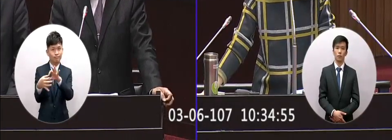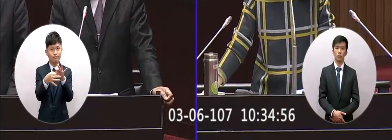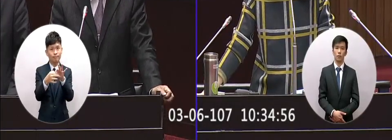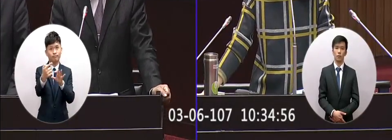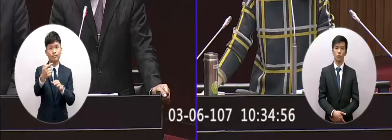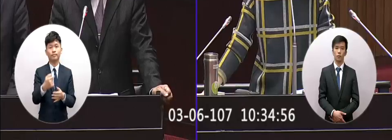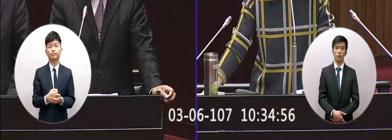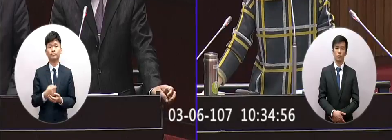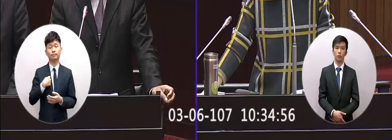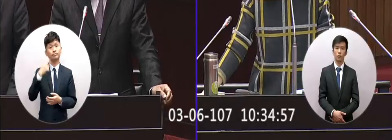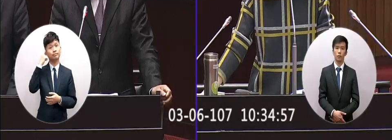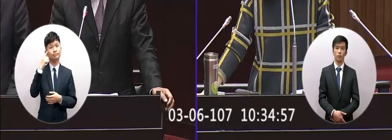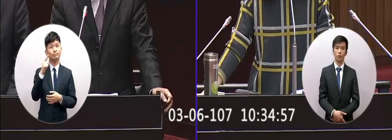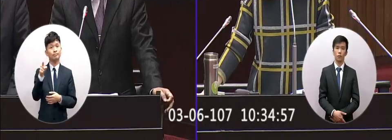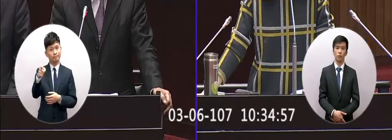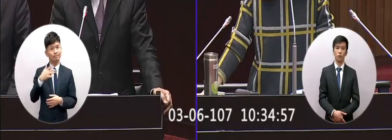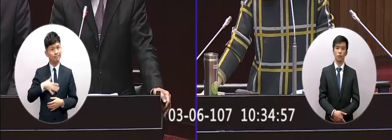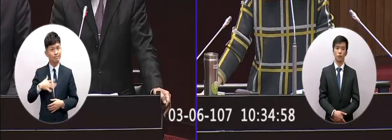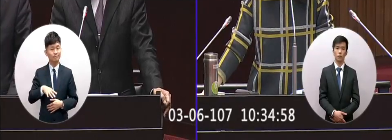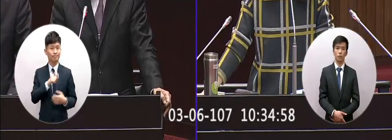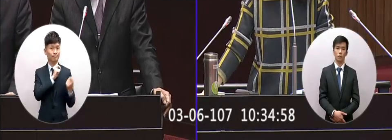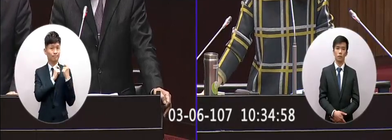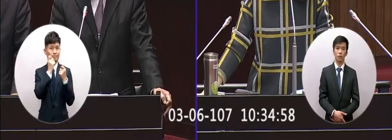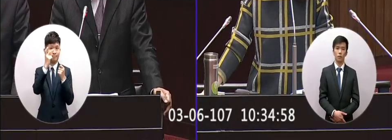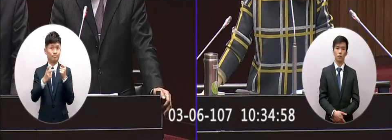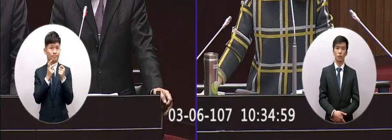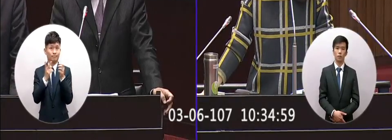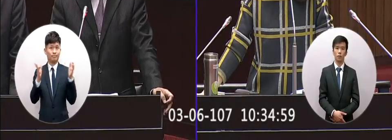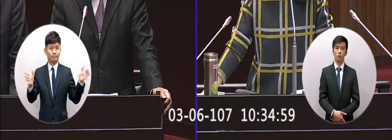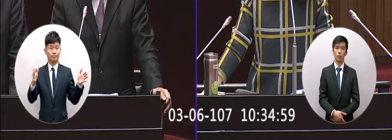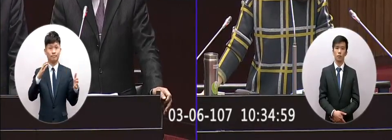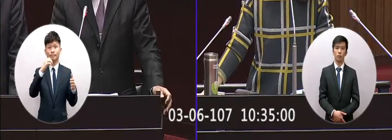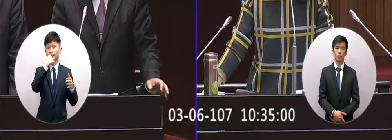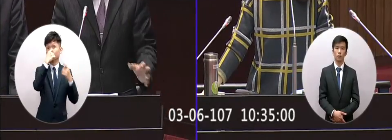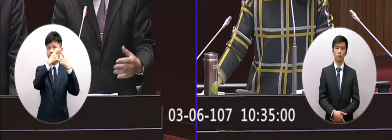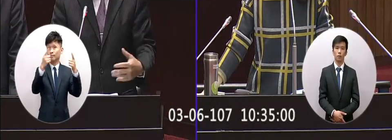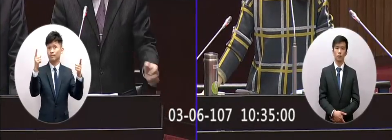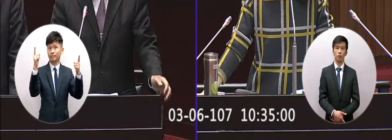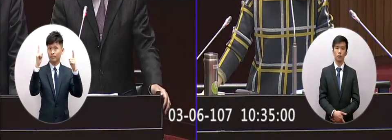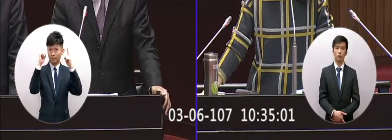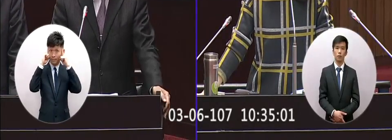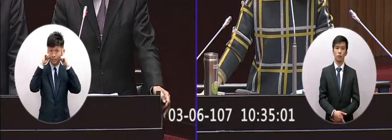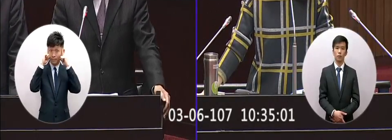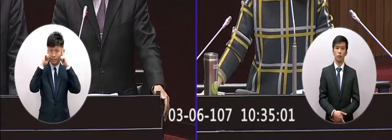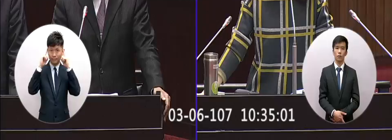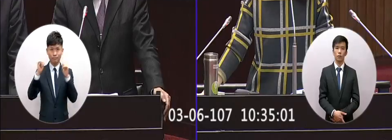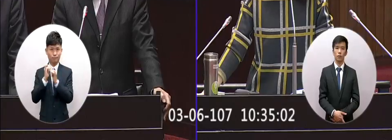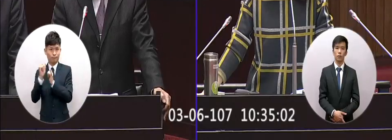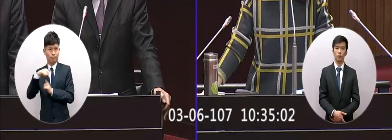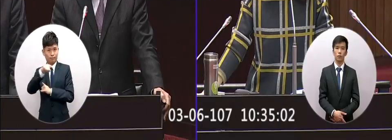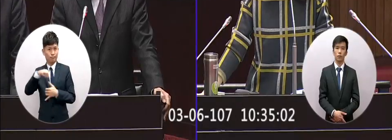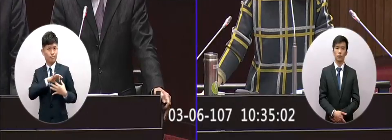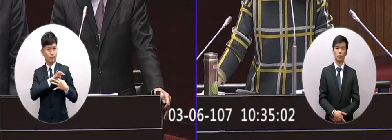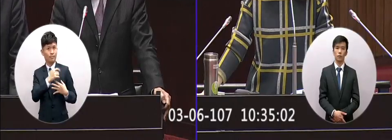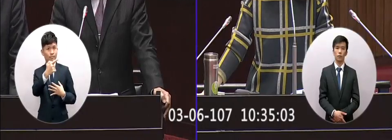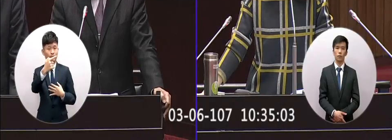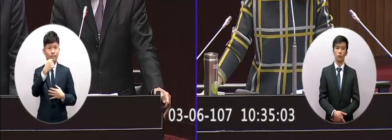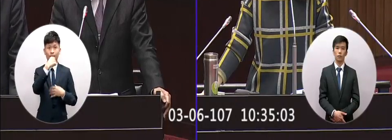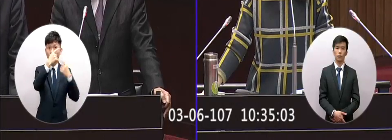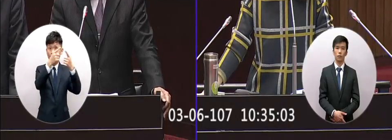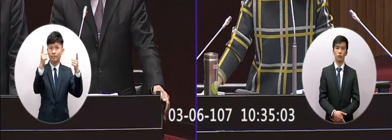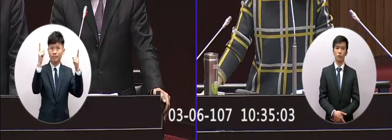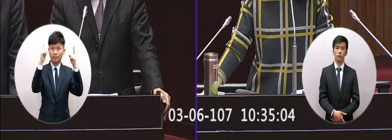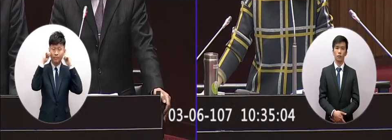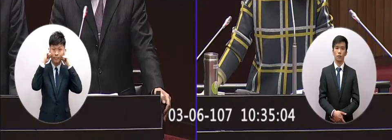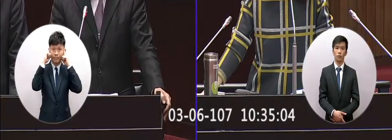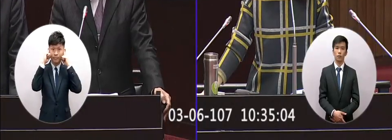的哦。我想委员也了解，在过去这两年，台湾大学这个是大家很关注了哦，尤其是台湾大学是